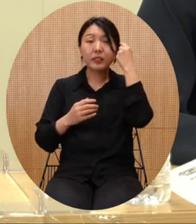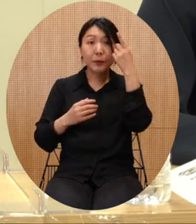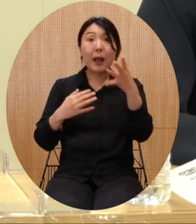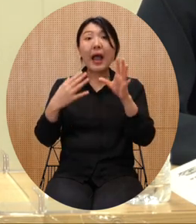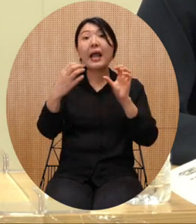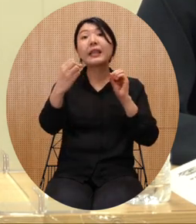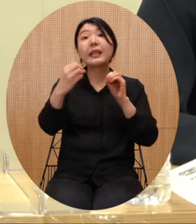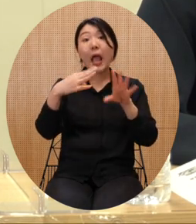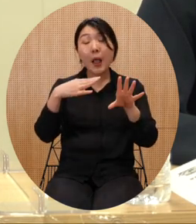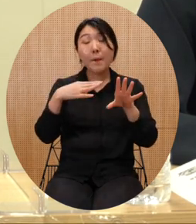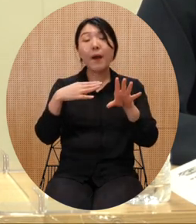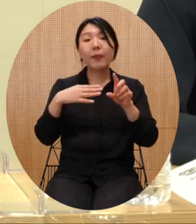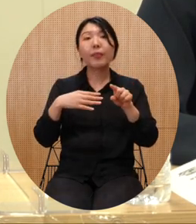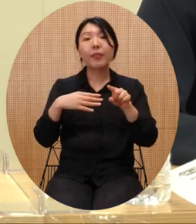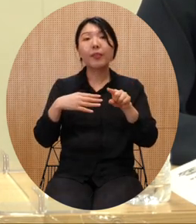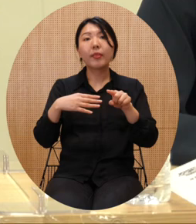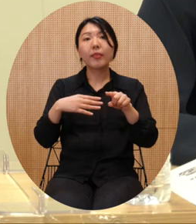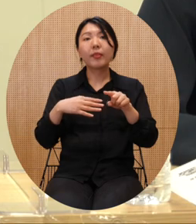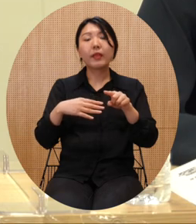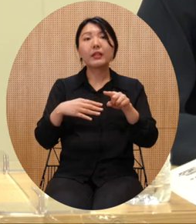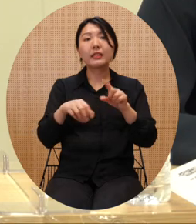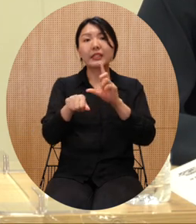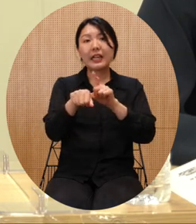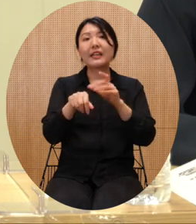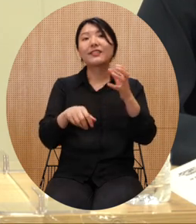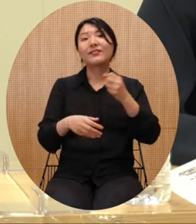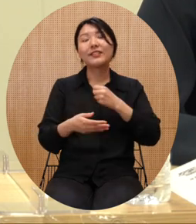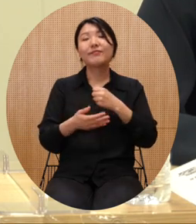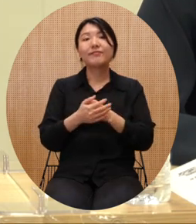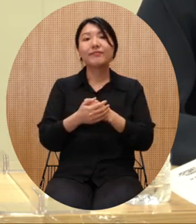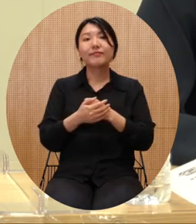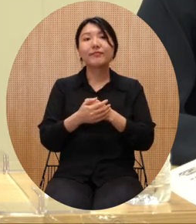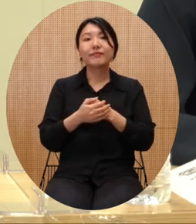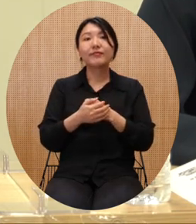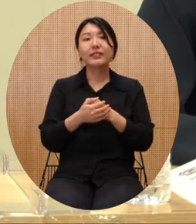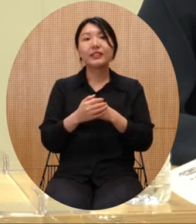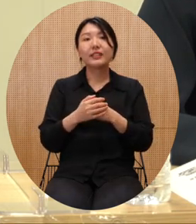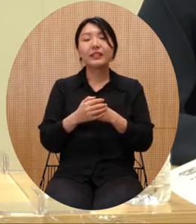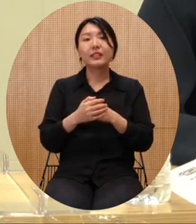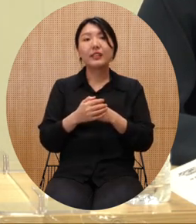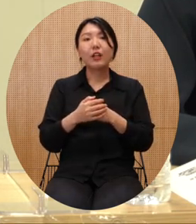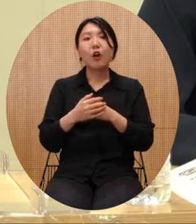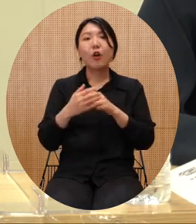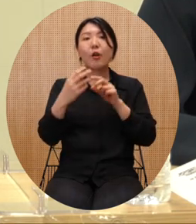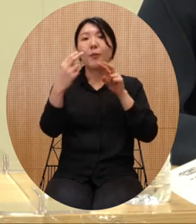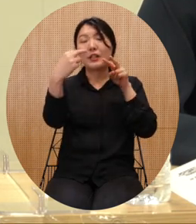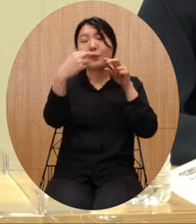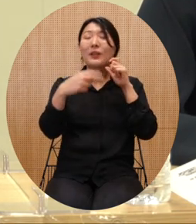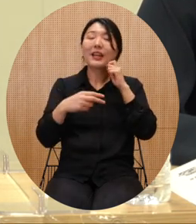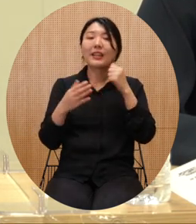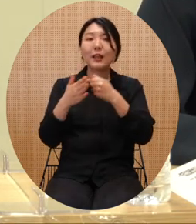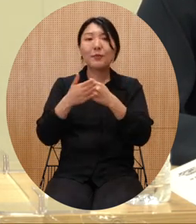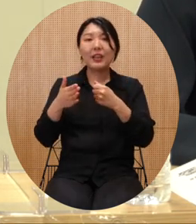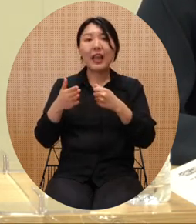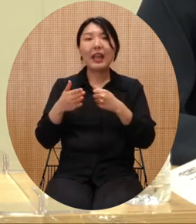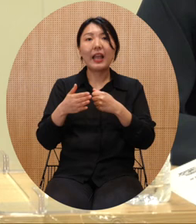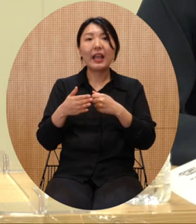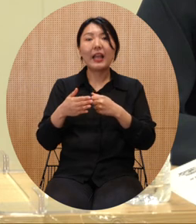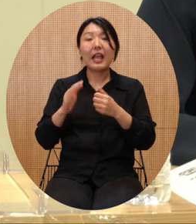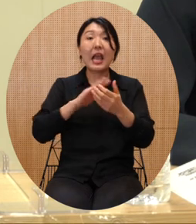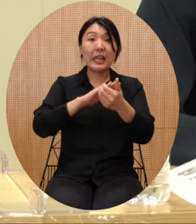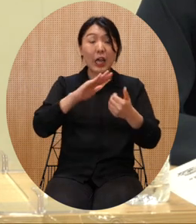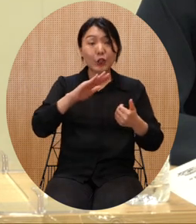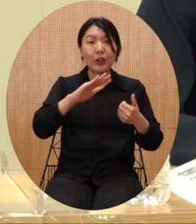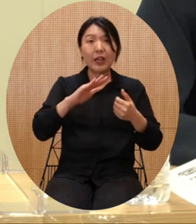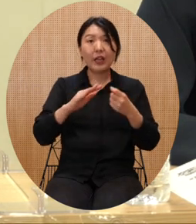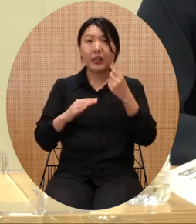질의응답 비대면 토론회이긴 하지만 간단한 질의응답 시간을 좀 갖도록 하겠습니다. 저희가 비대면이기 때문에 뭐 현장 질의도 받겠지만 이제 사전 질문을